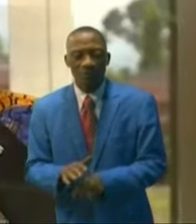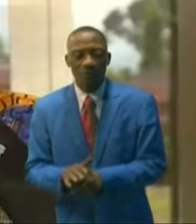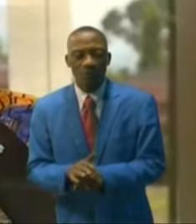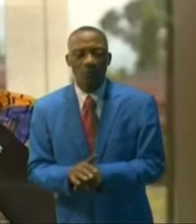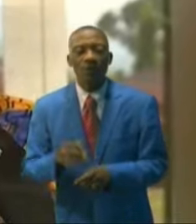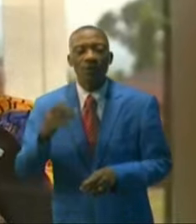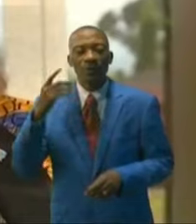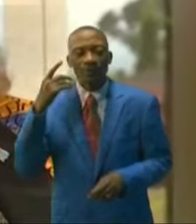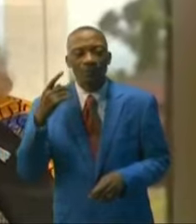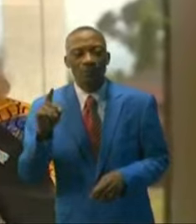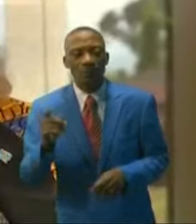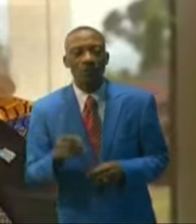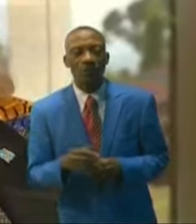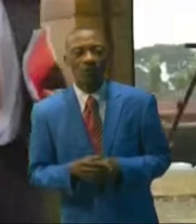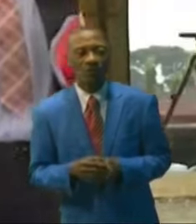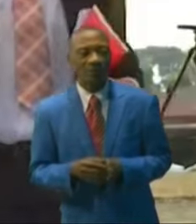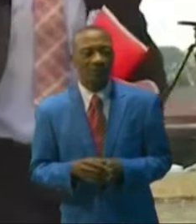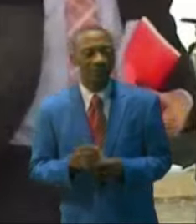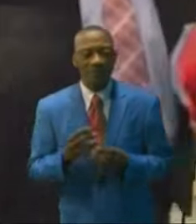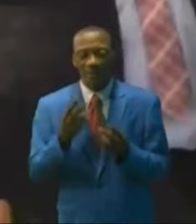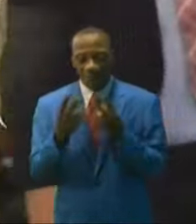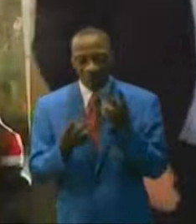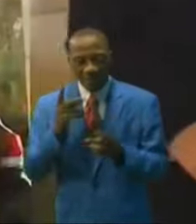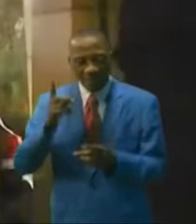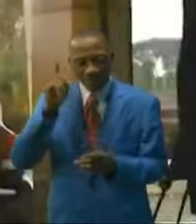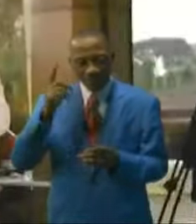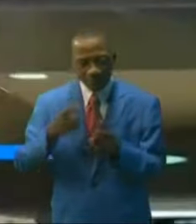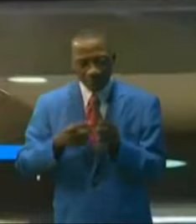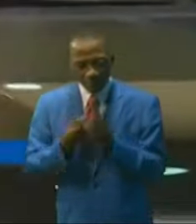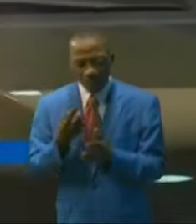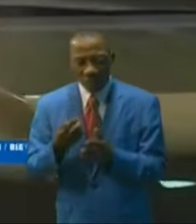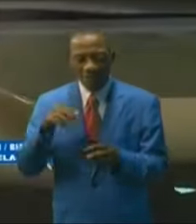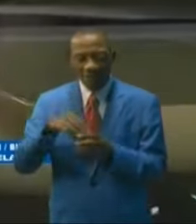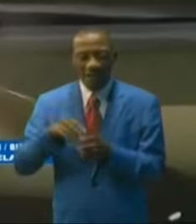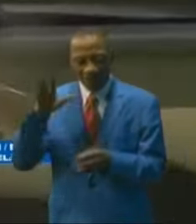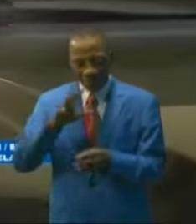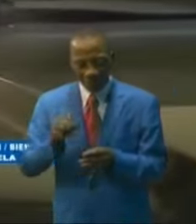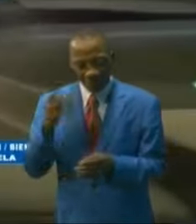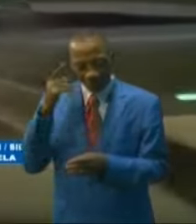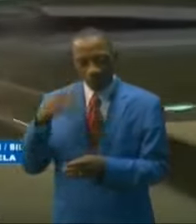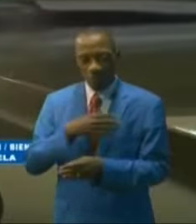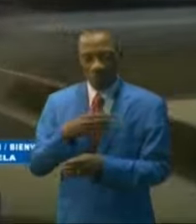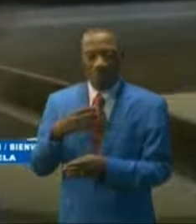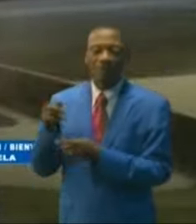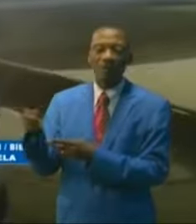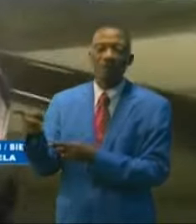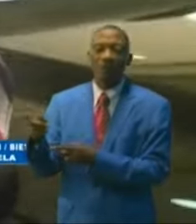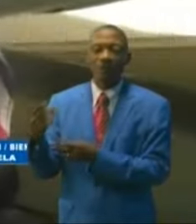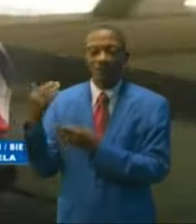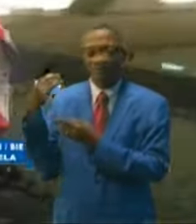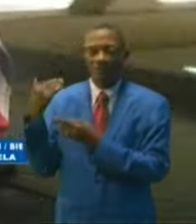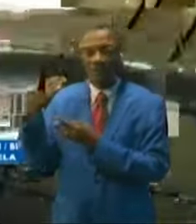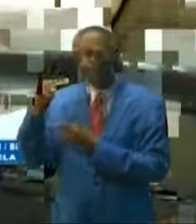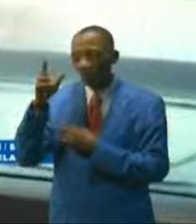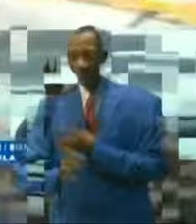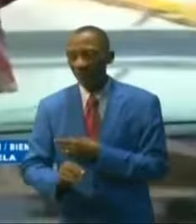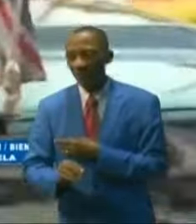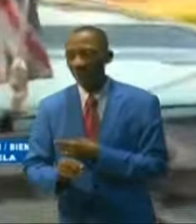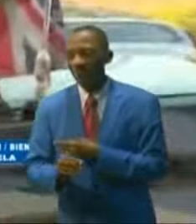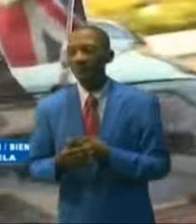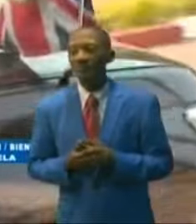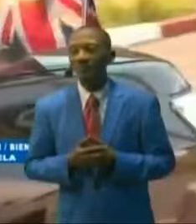s'agit d'une première visite en Afrique pour le ministre d'État britannique en charge de l'Afrique et des droits humains.